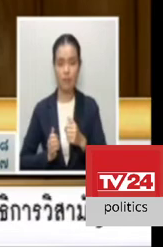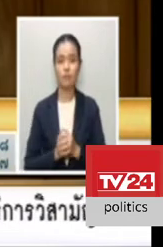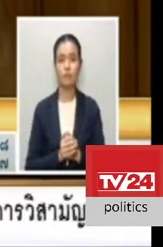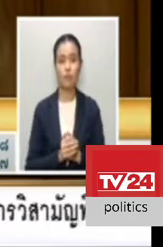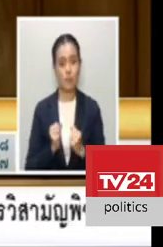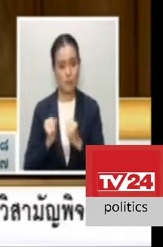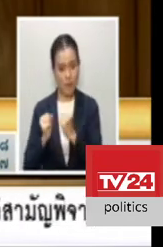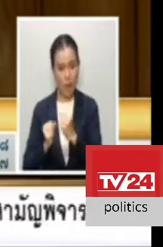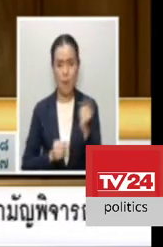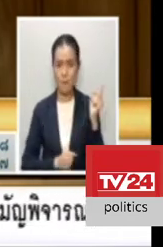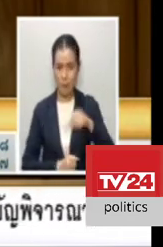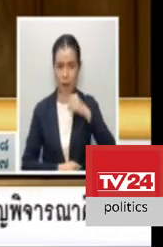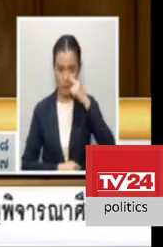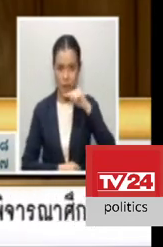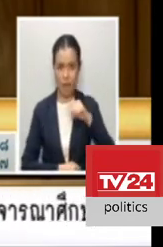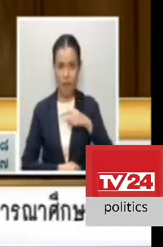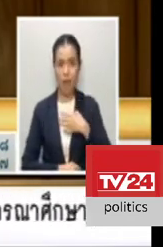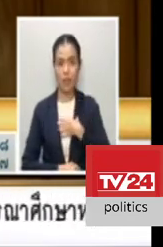ากกลับมา